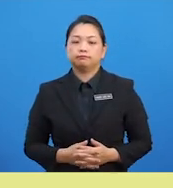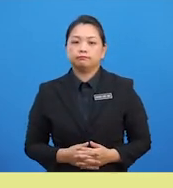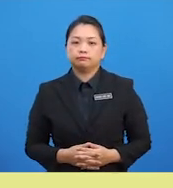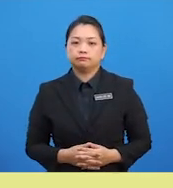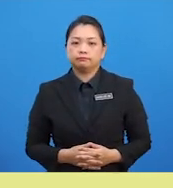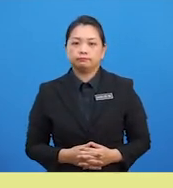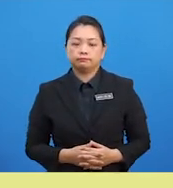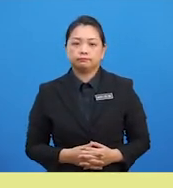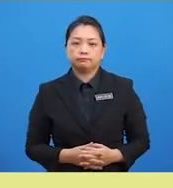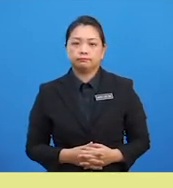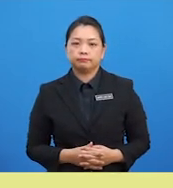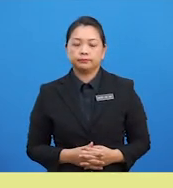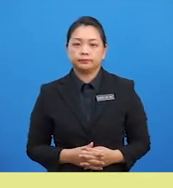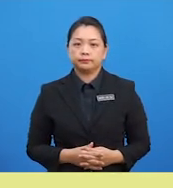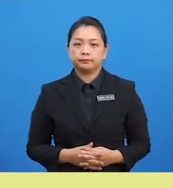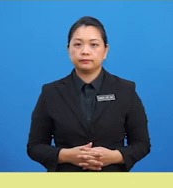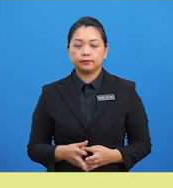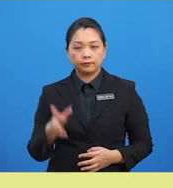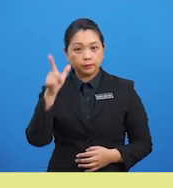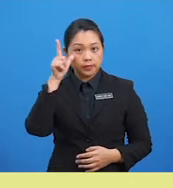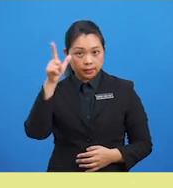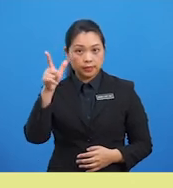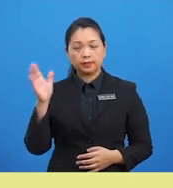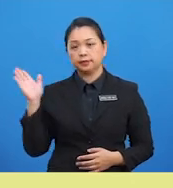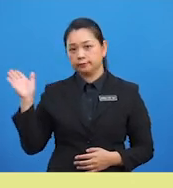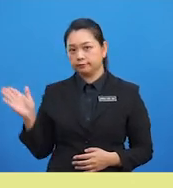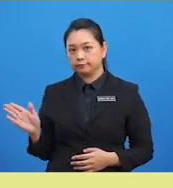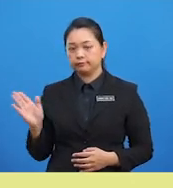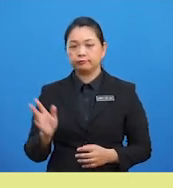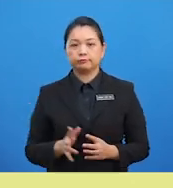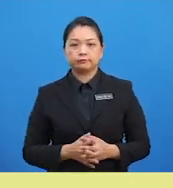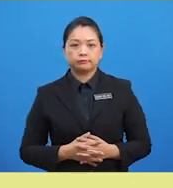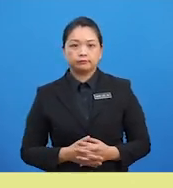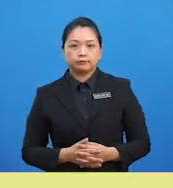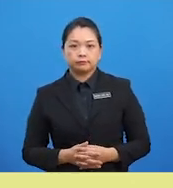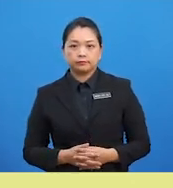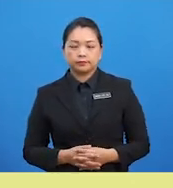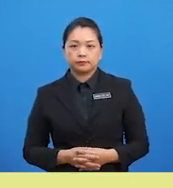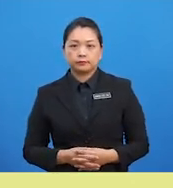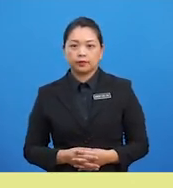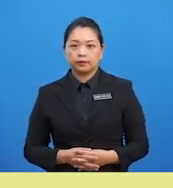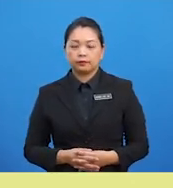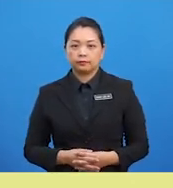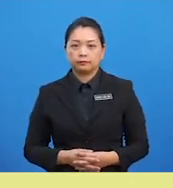Baiklah, murid-murid boleh melihat contoh berikut.